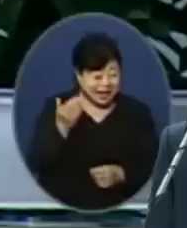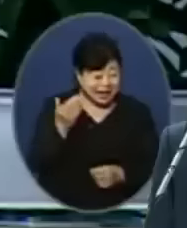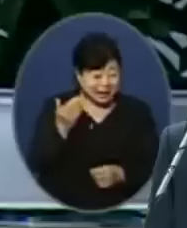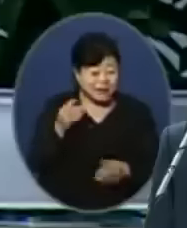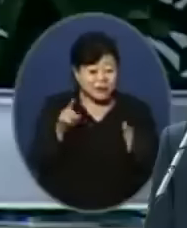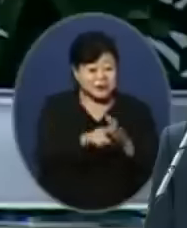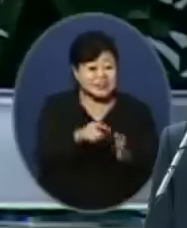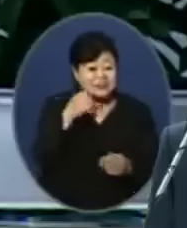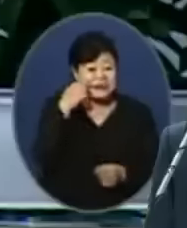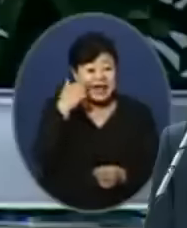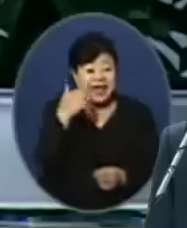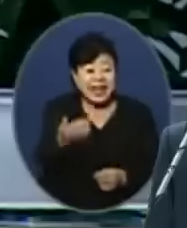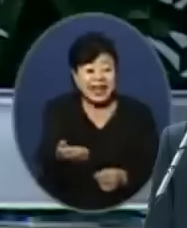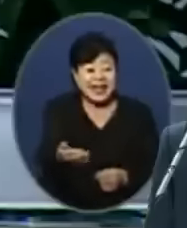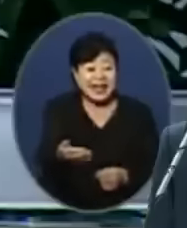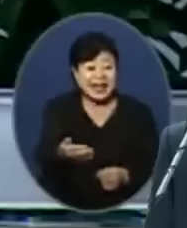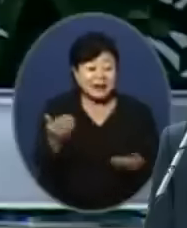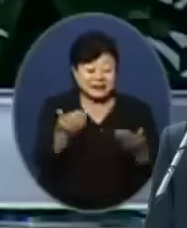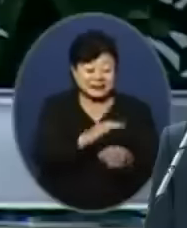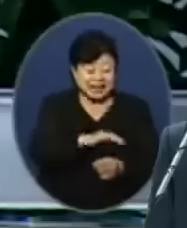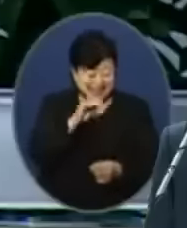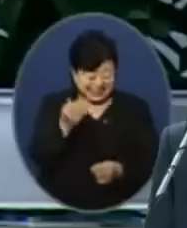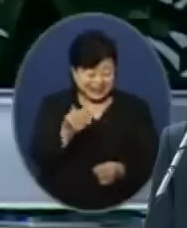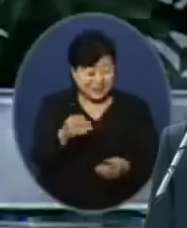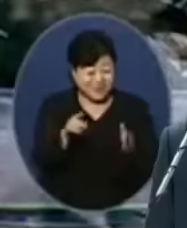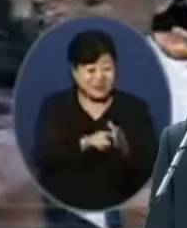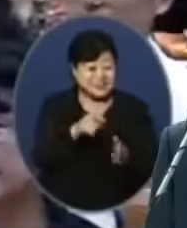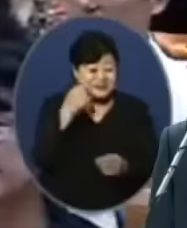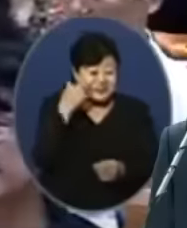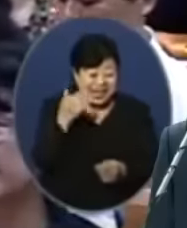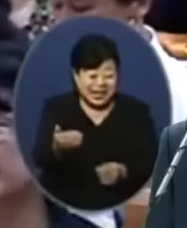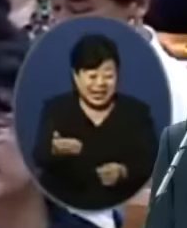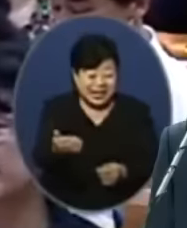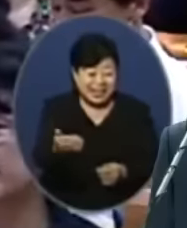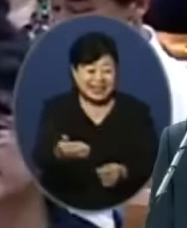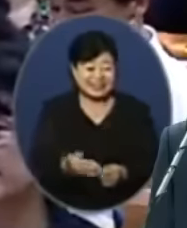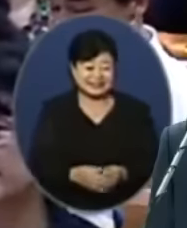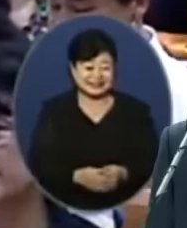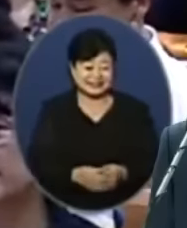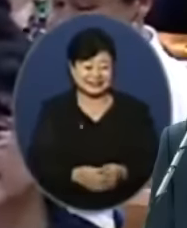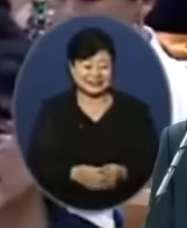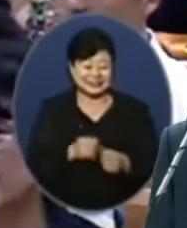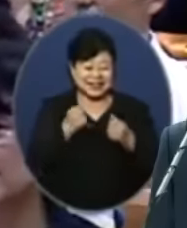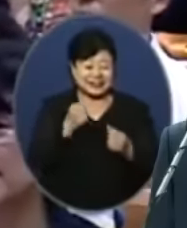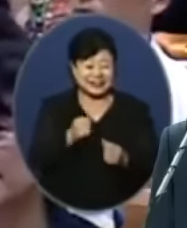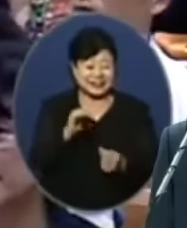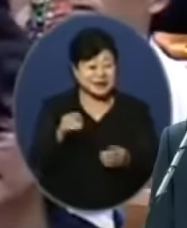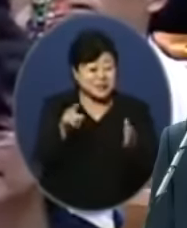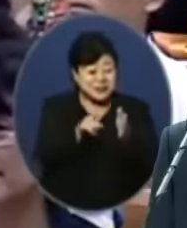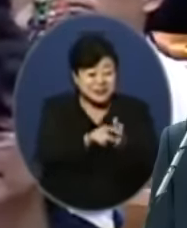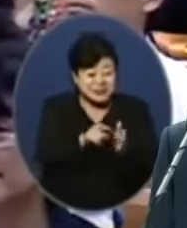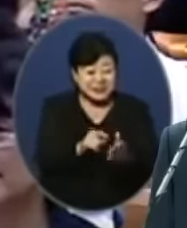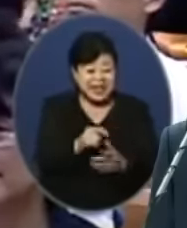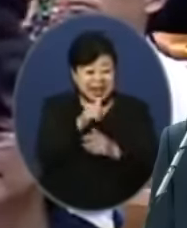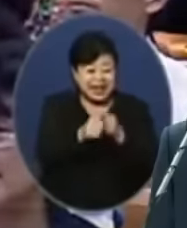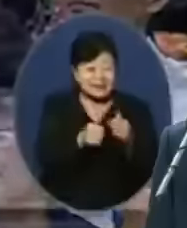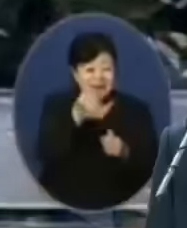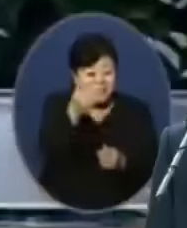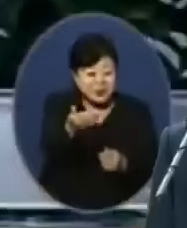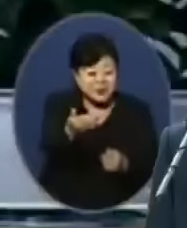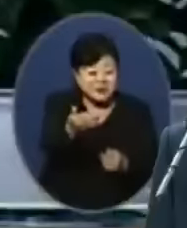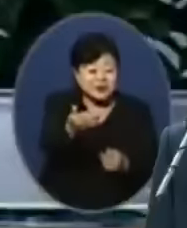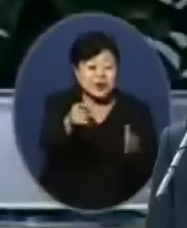것을 믿으십니까? 범사에 잘될 것을 믿으십니까? 강건할 것을 믿으십니까? 바로 하나님이